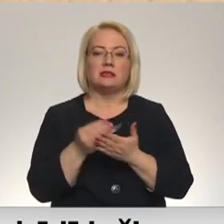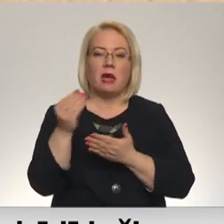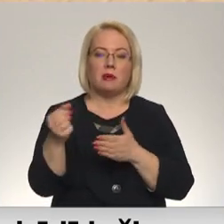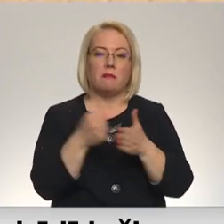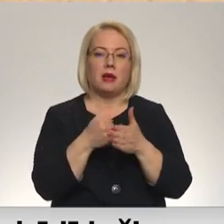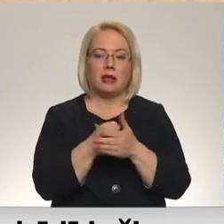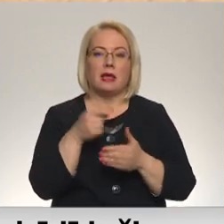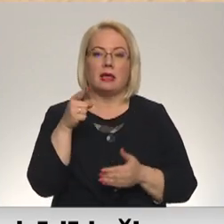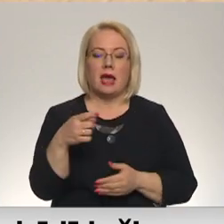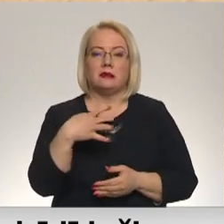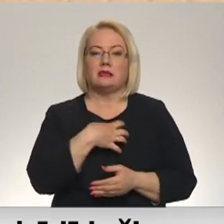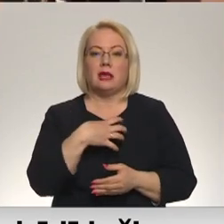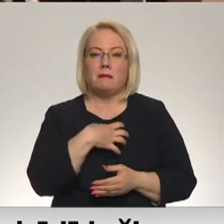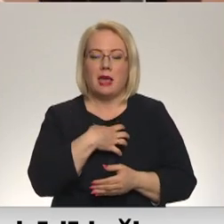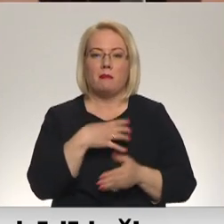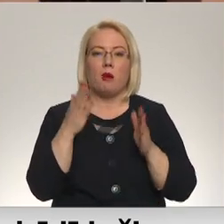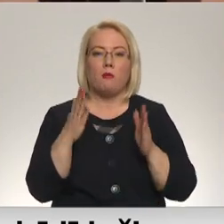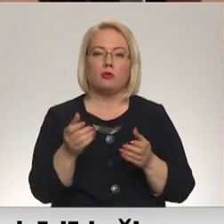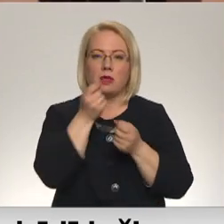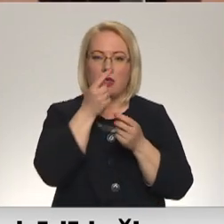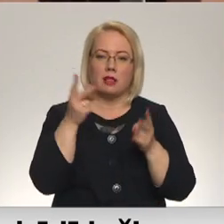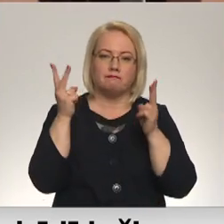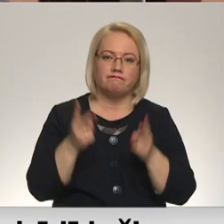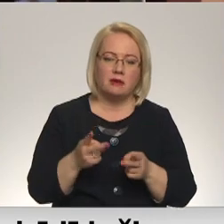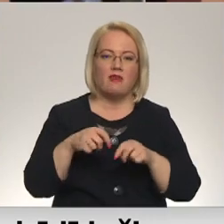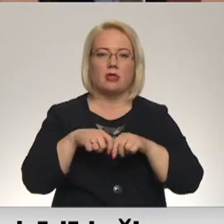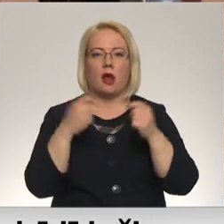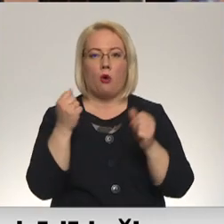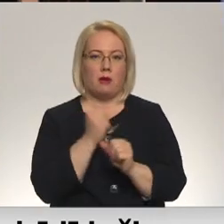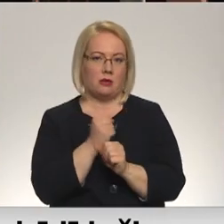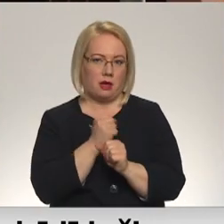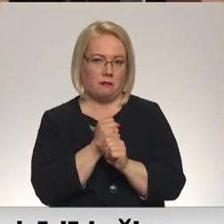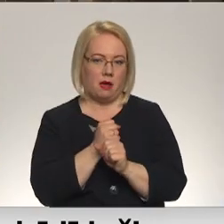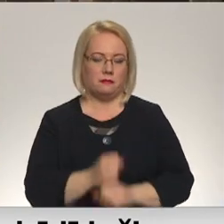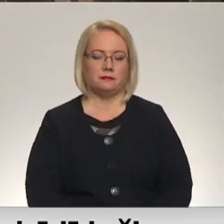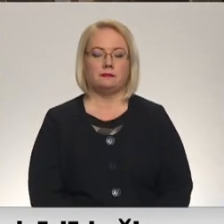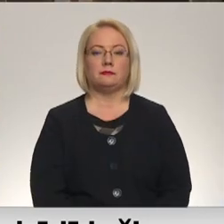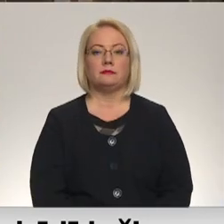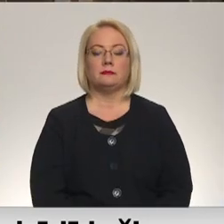kad darba nespējas iemesls būs nelaimes gadījums vai trauma darbā. Vitāna Strate, Latvijas televīzija.